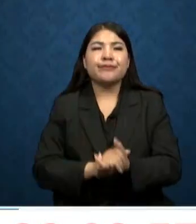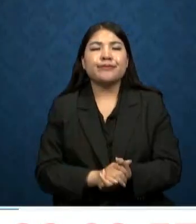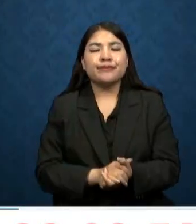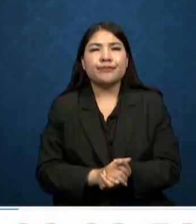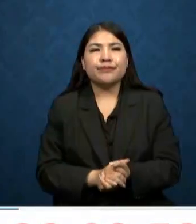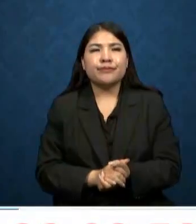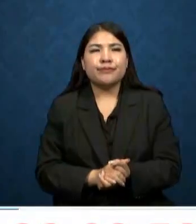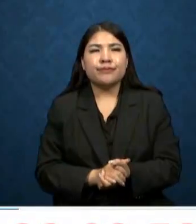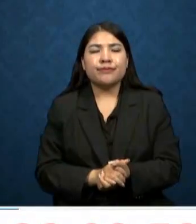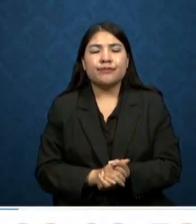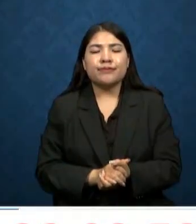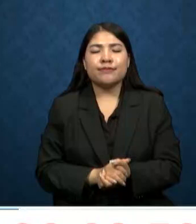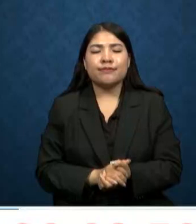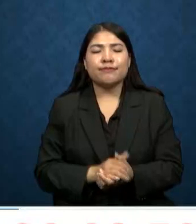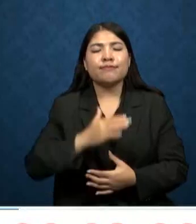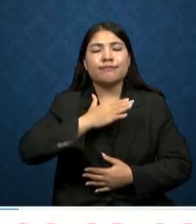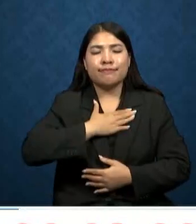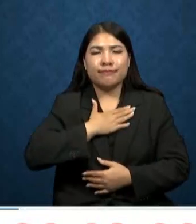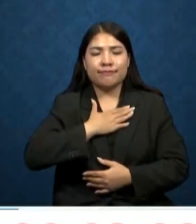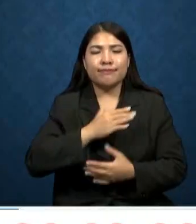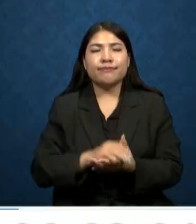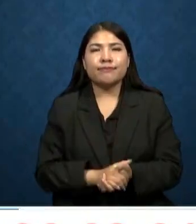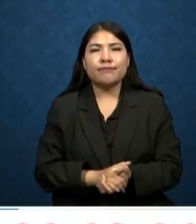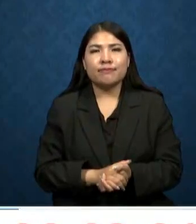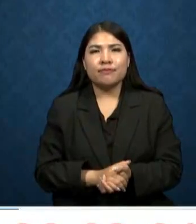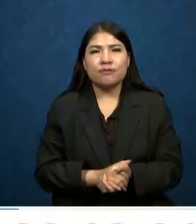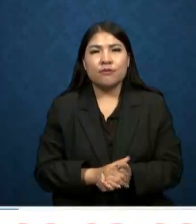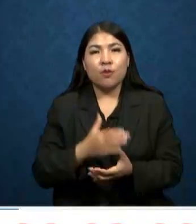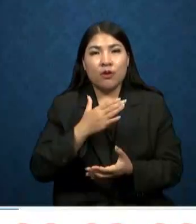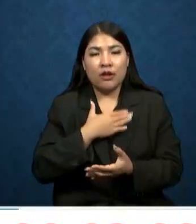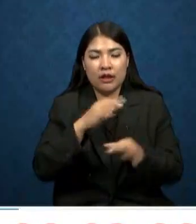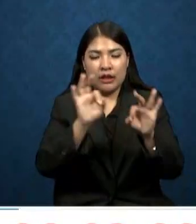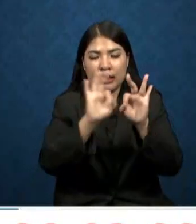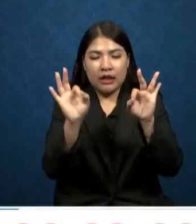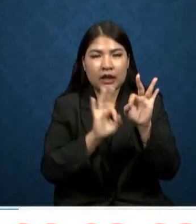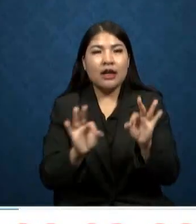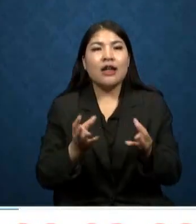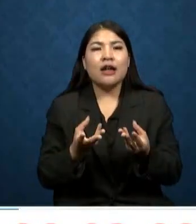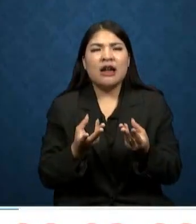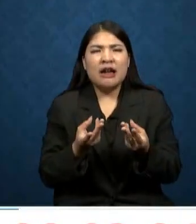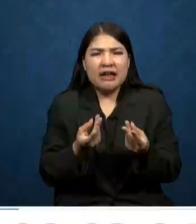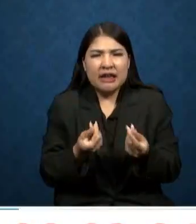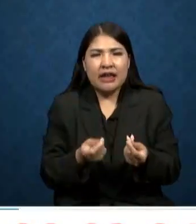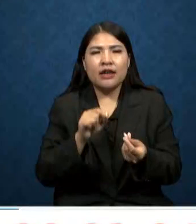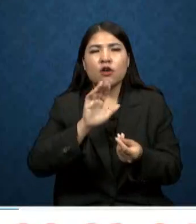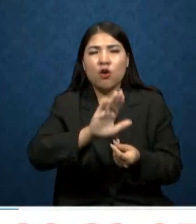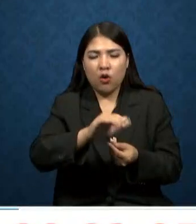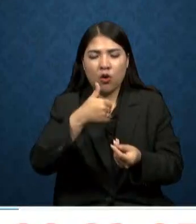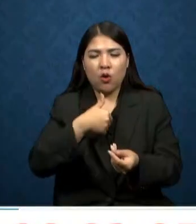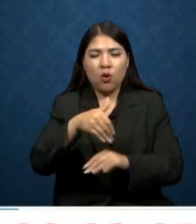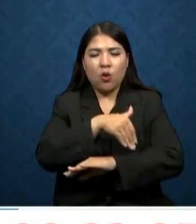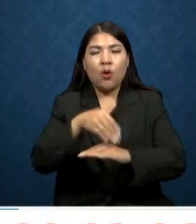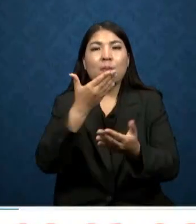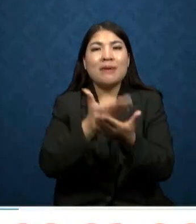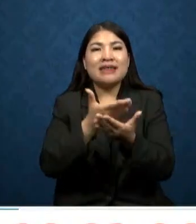สำหรับผมเองก็อยากเ่อเนื่องจากผมไปดูรายละเอียดการทำงานของกรมบัญชีกลางโดย